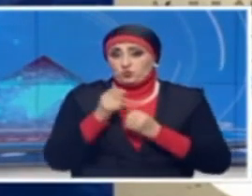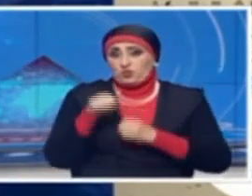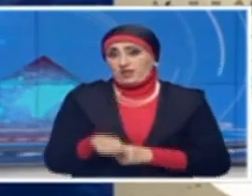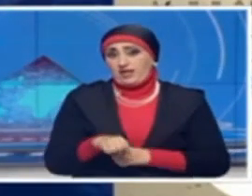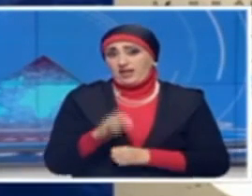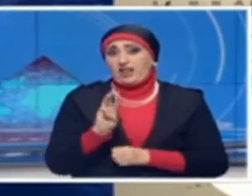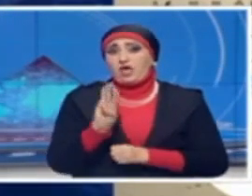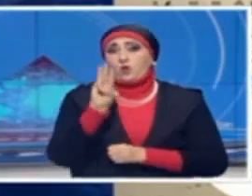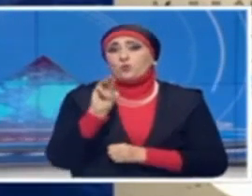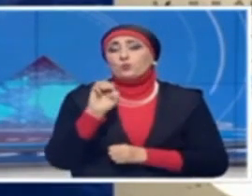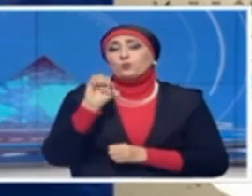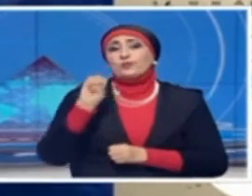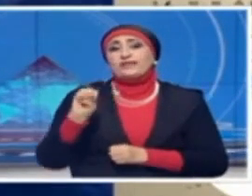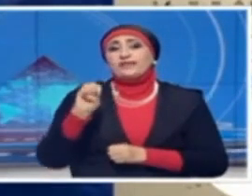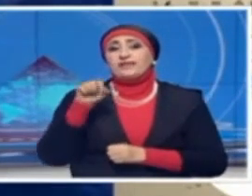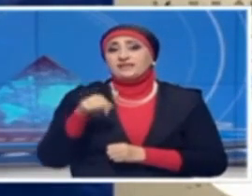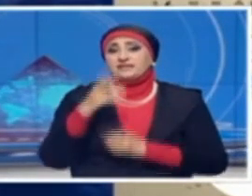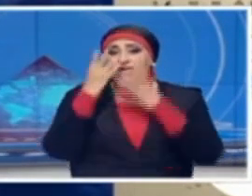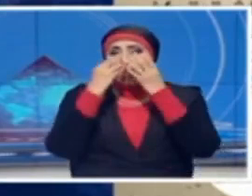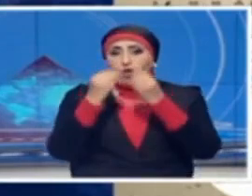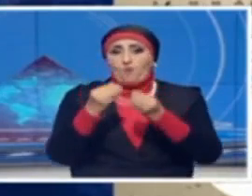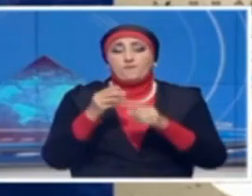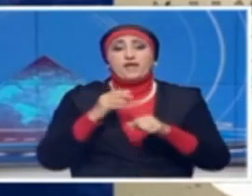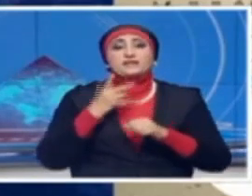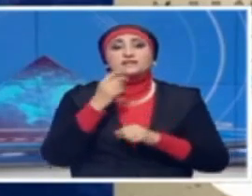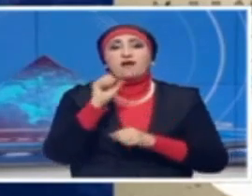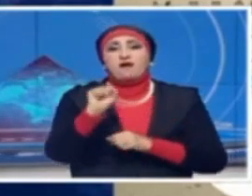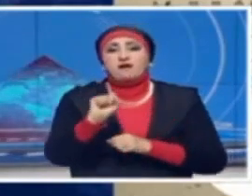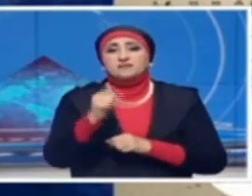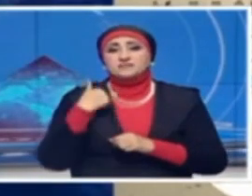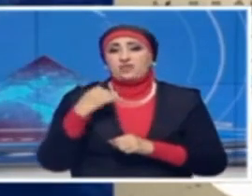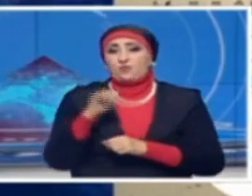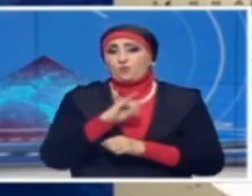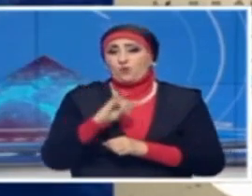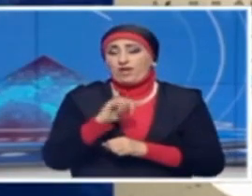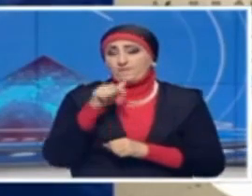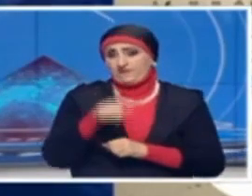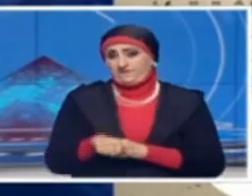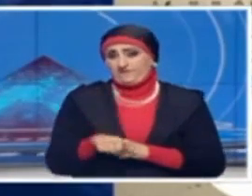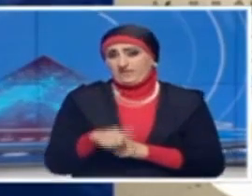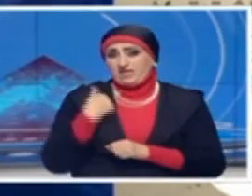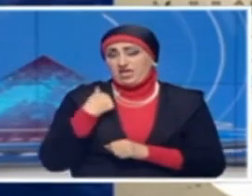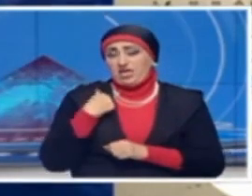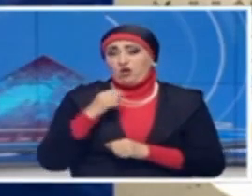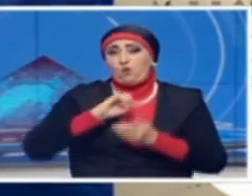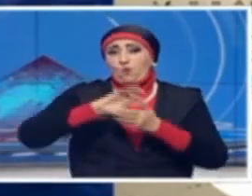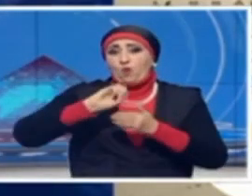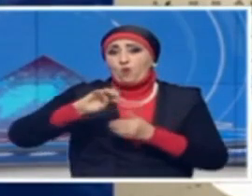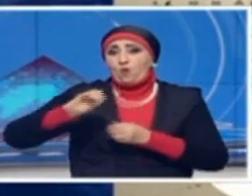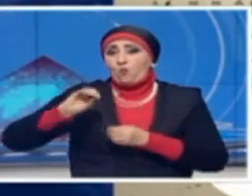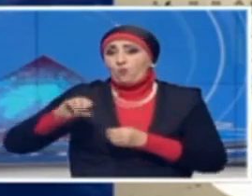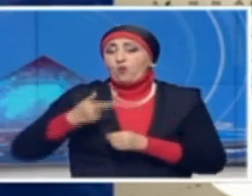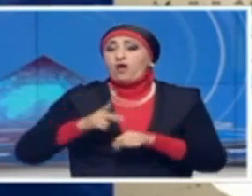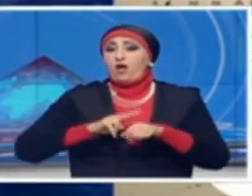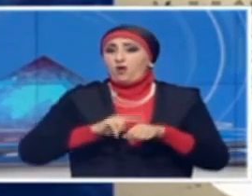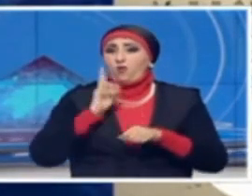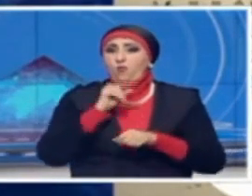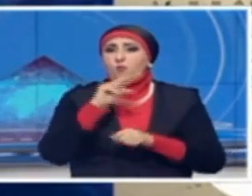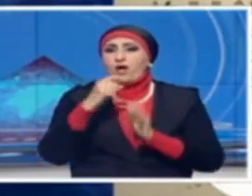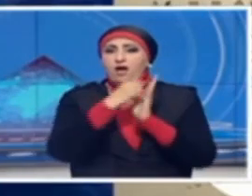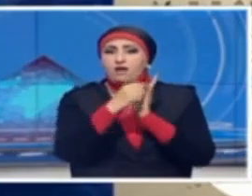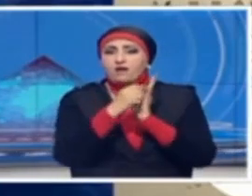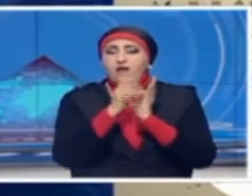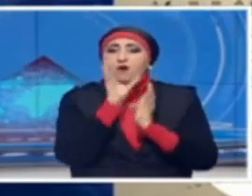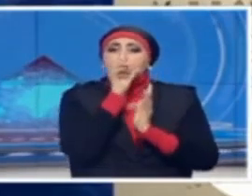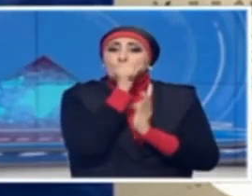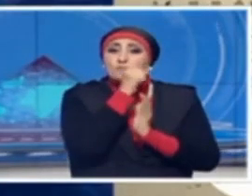على خط محمول وي المجاني المخصص للمستفيد من أي منفذ توزيع وتفعيله، والحصول على